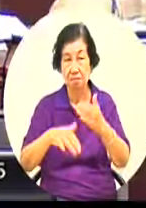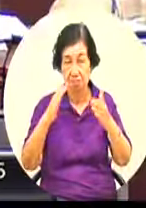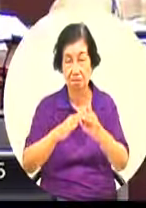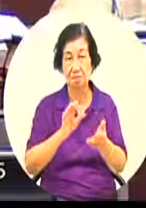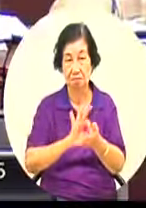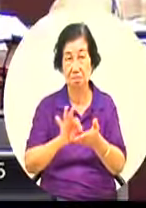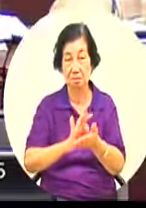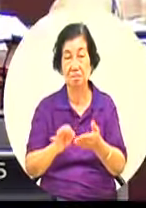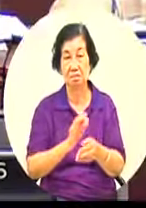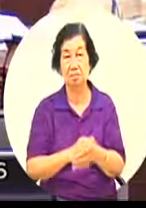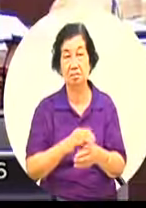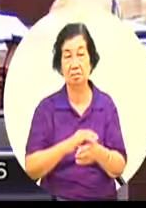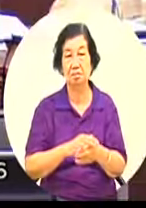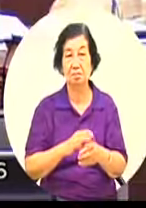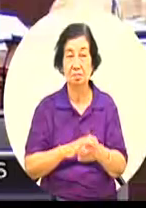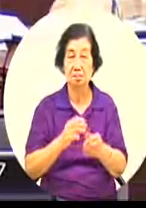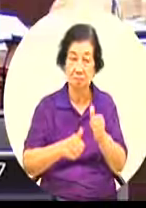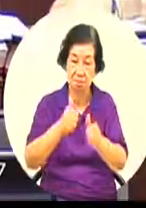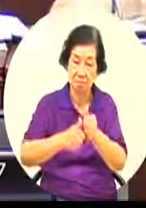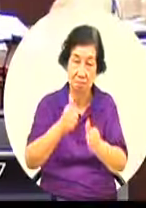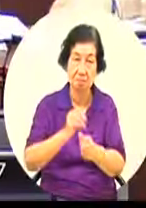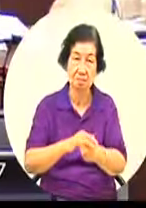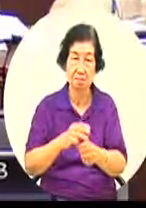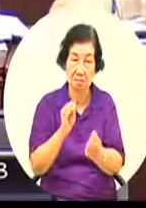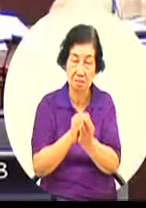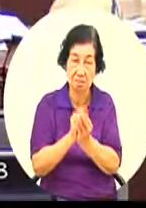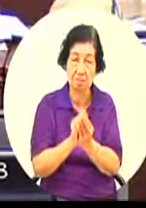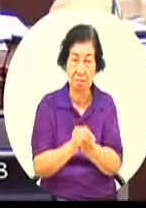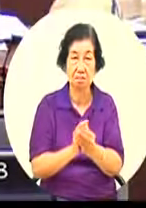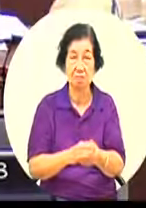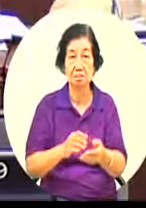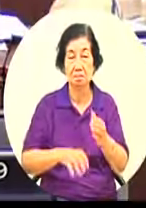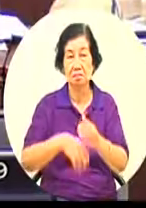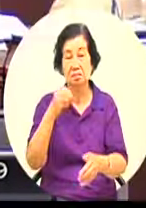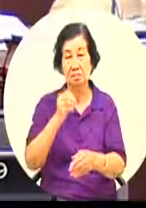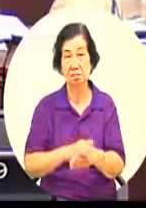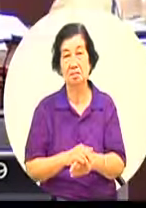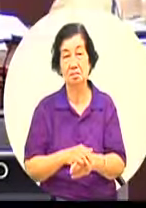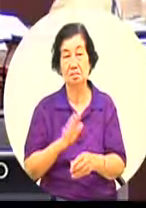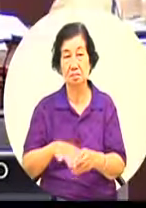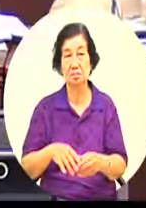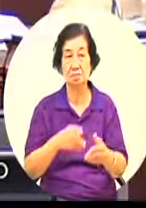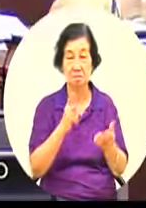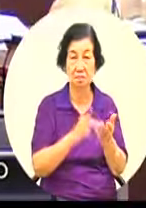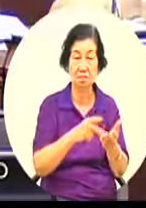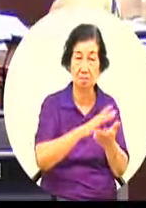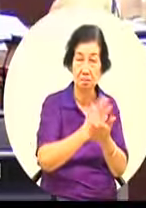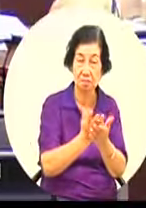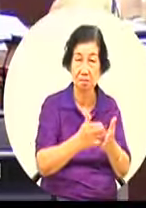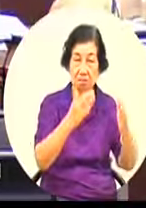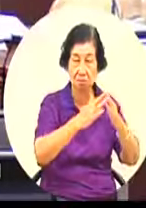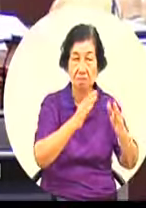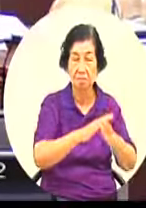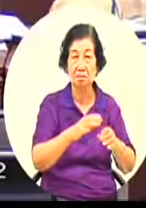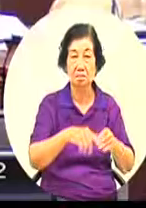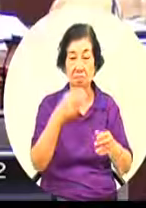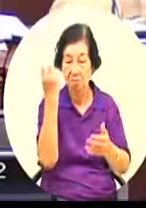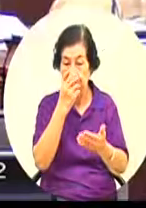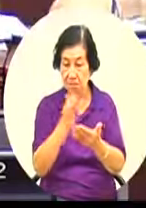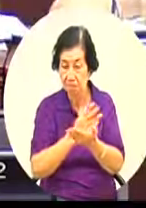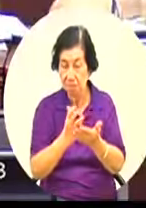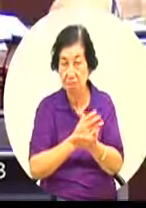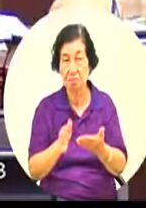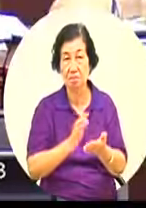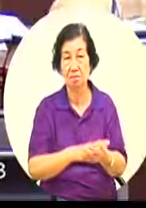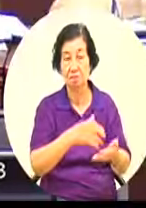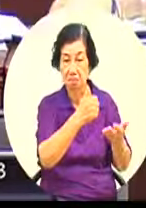用竞标的方式啊，让它价格更高，很多人来竞争。那至于图书馆到底有没有评估需求，其实这个要请文化局来